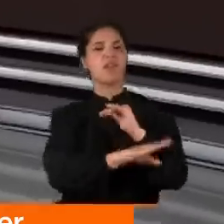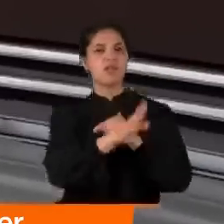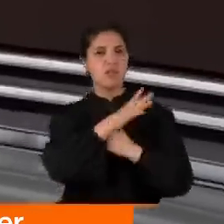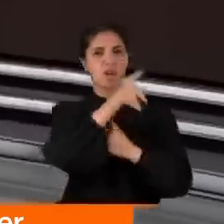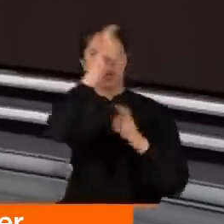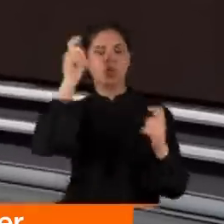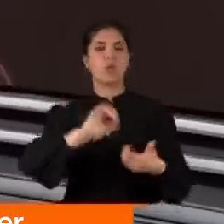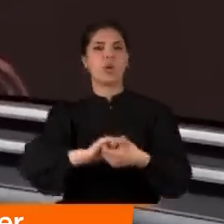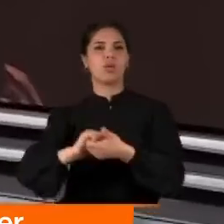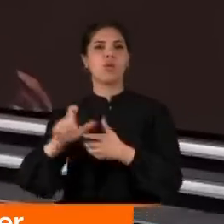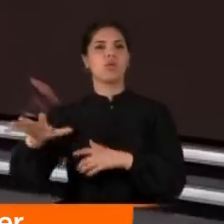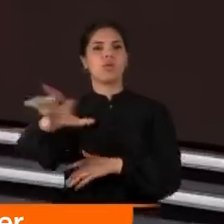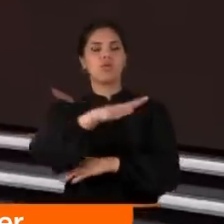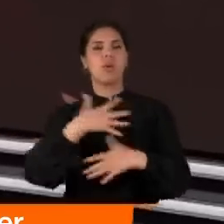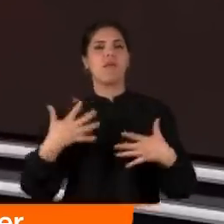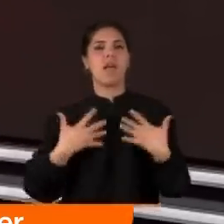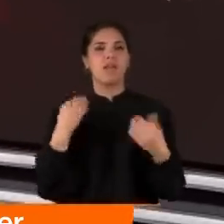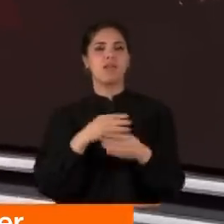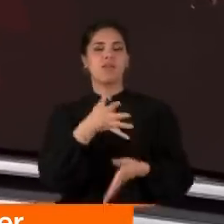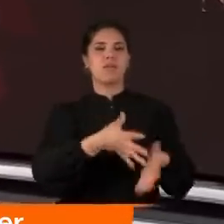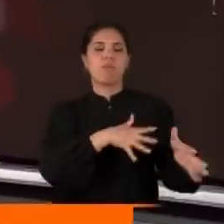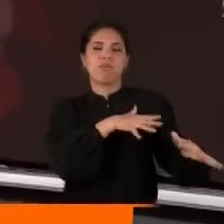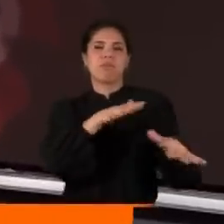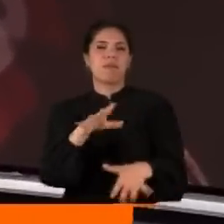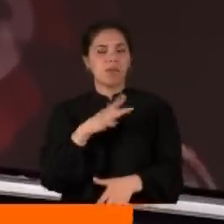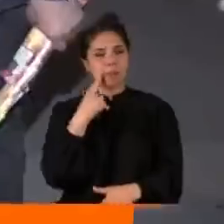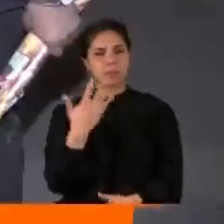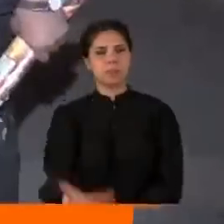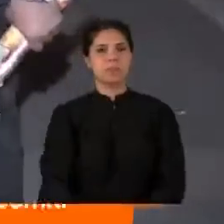Türkiye dostu coğrafyada sonucu kutlamak için çok affeyle